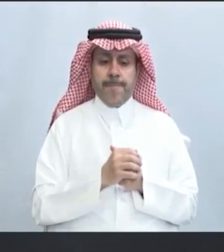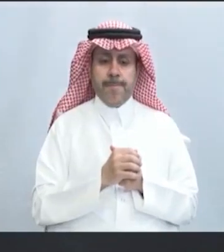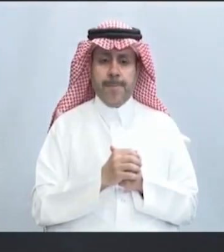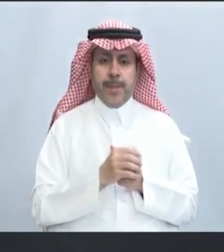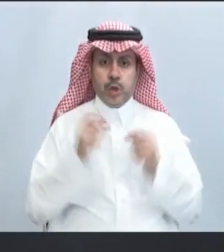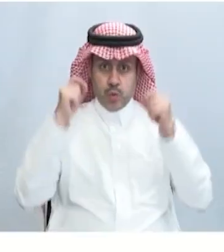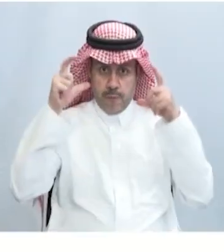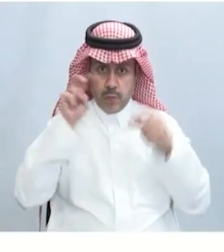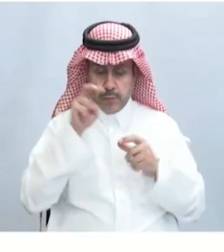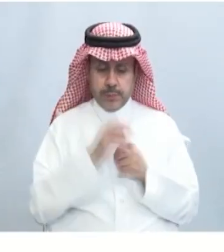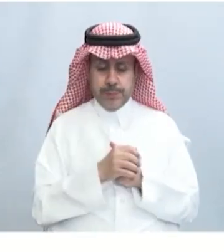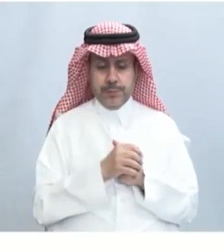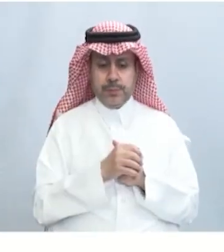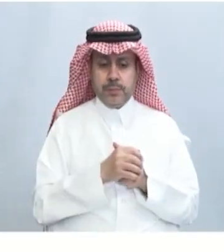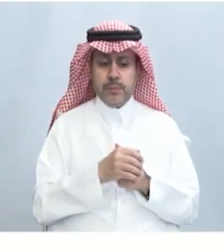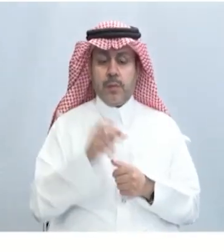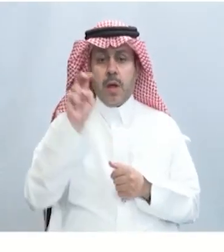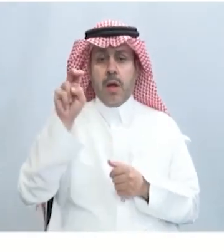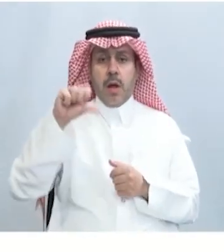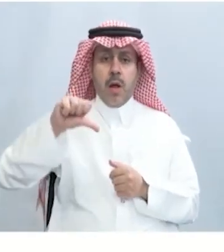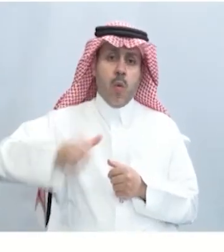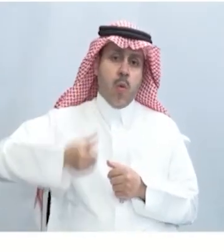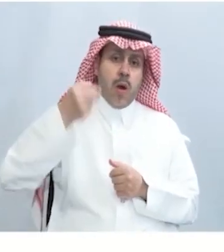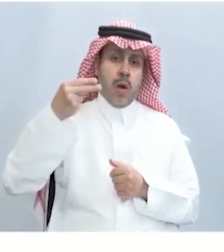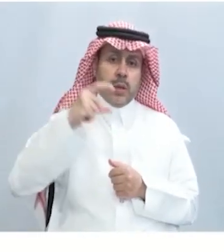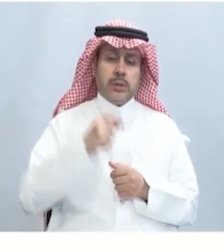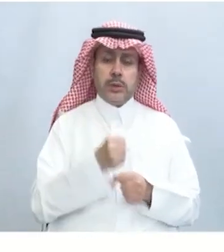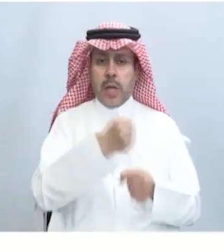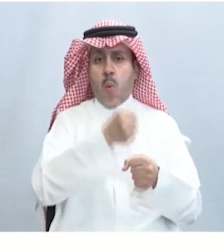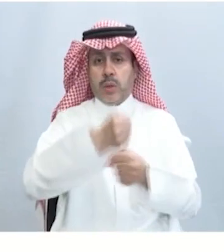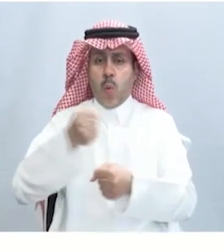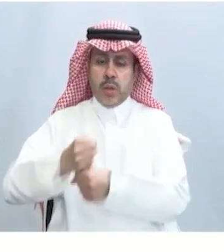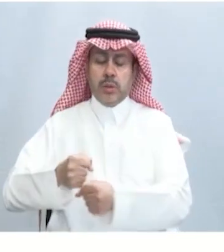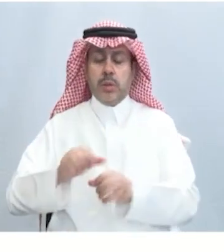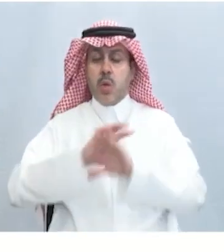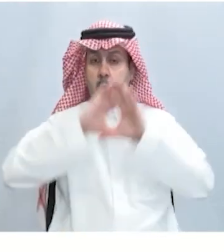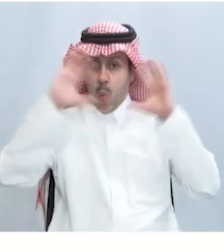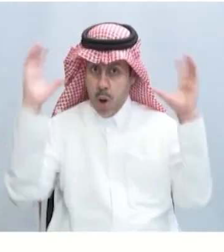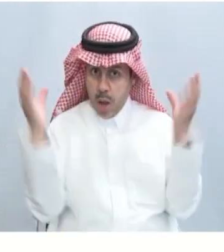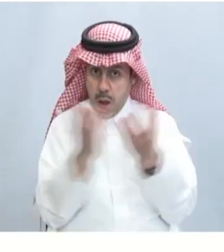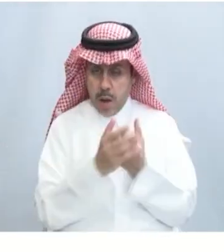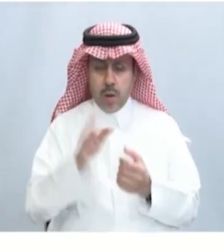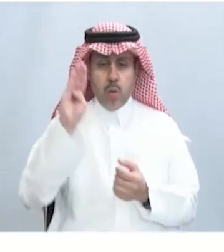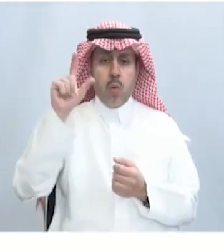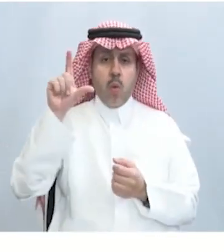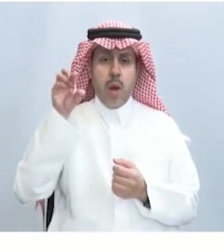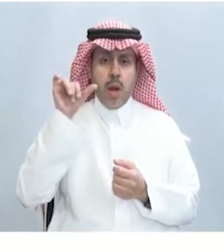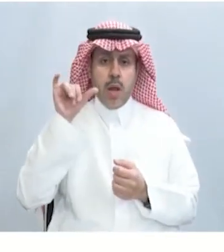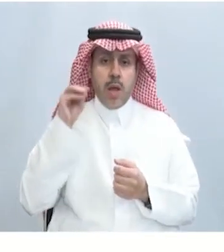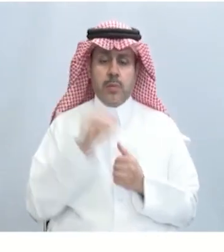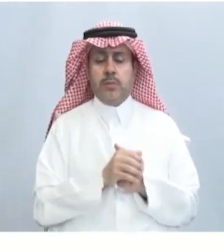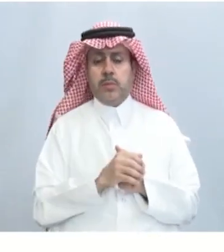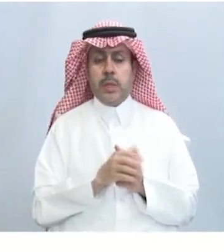تاملوا الى هذه الكلمه بقواعد كليه عامه طيب الا لماذا جاءت بهذه القواعد الكليه العامه لانها تتسع